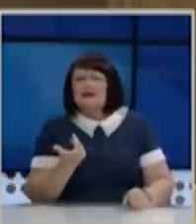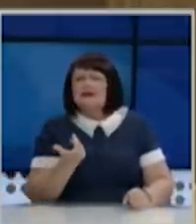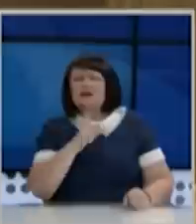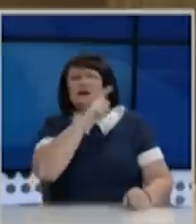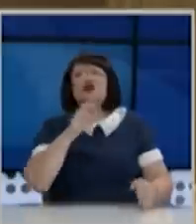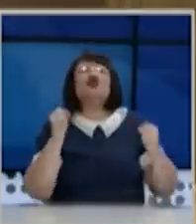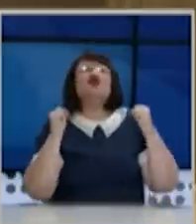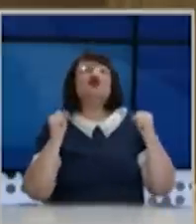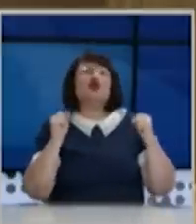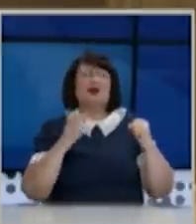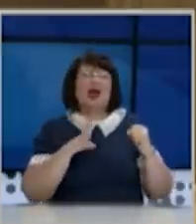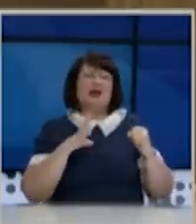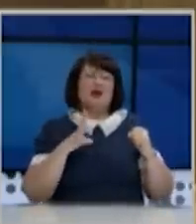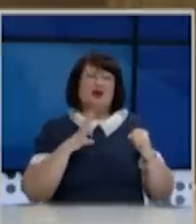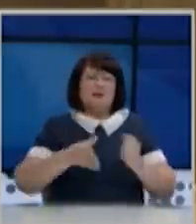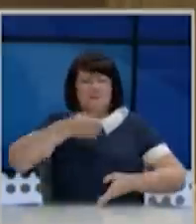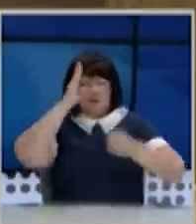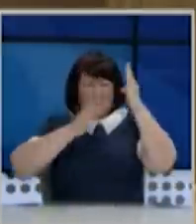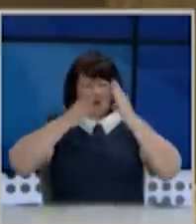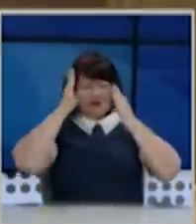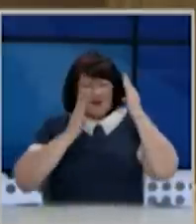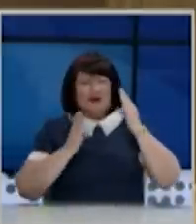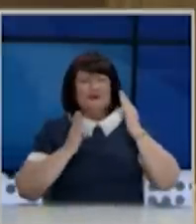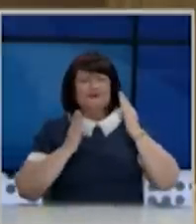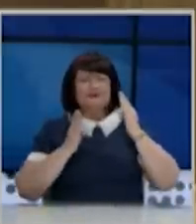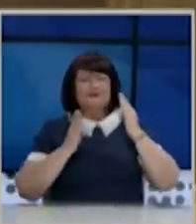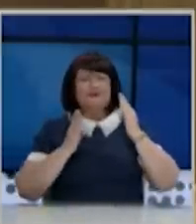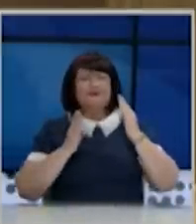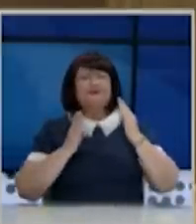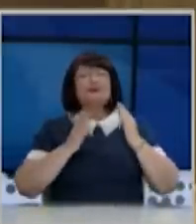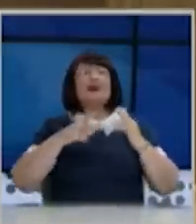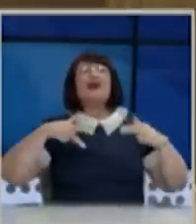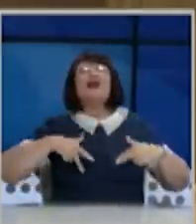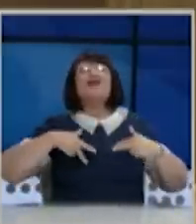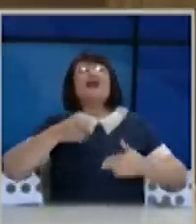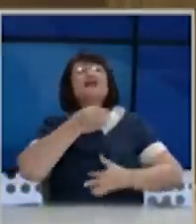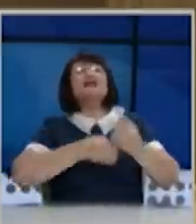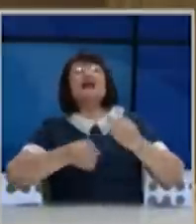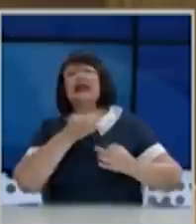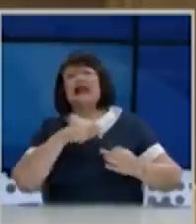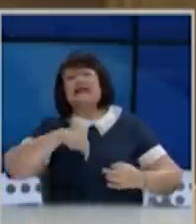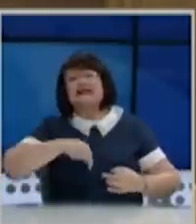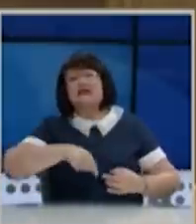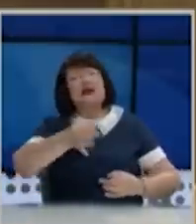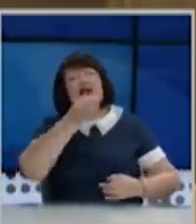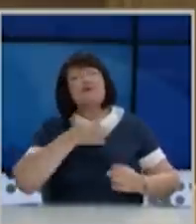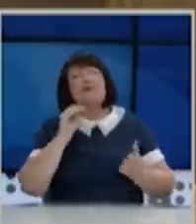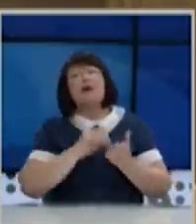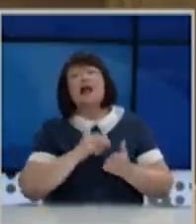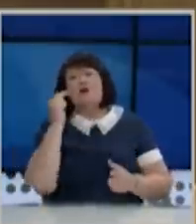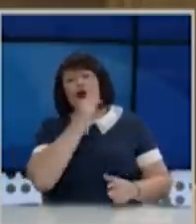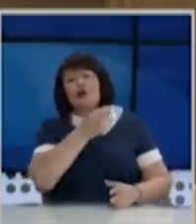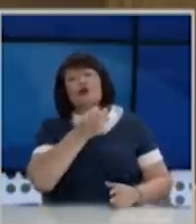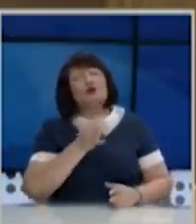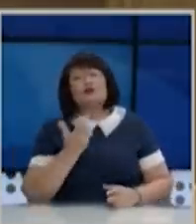κάτοικοι των περιοχών που βίωσαν αυτές τις καταστροφές, τι αντιπαραθέτει η κυβέρνηση? Τι μας είπε και σήμερα ο